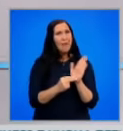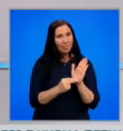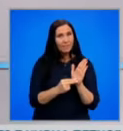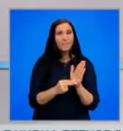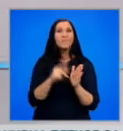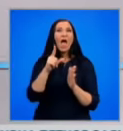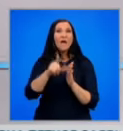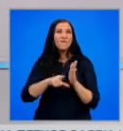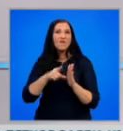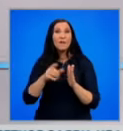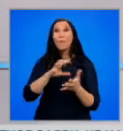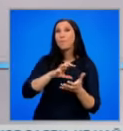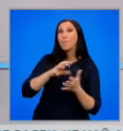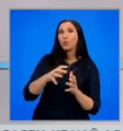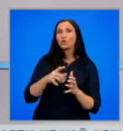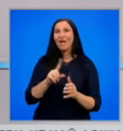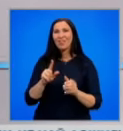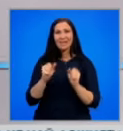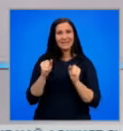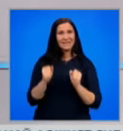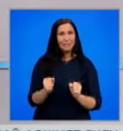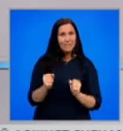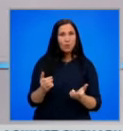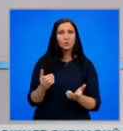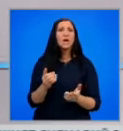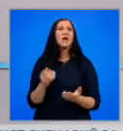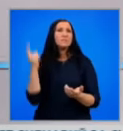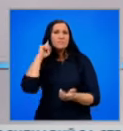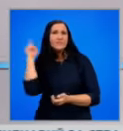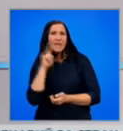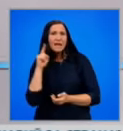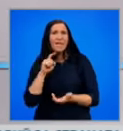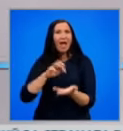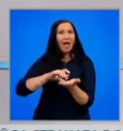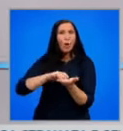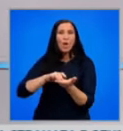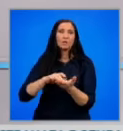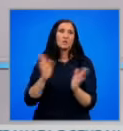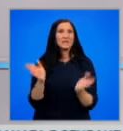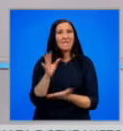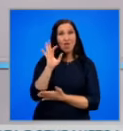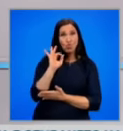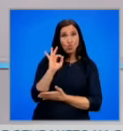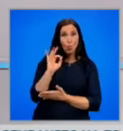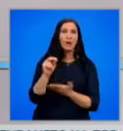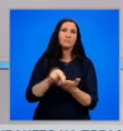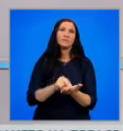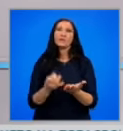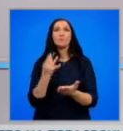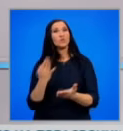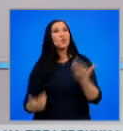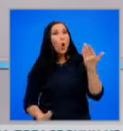В време на политическа нестабилност, буквално всеки ден калкулаторът се занулява и сметките започват от